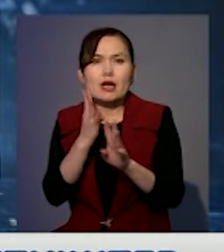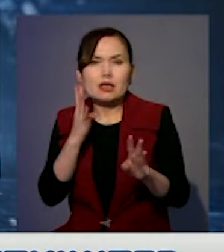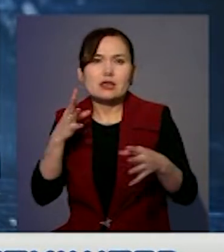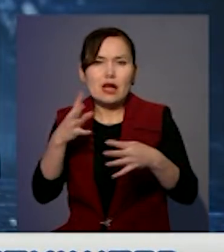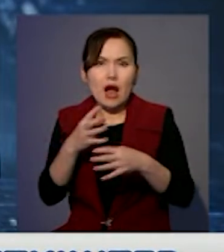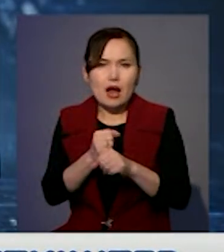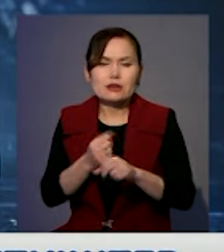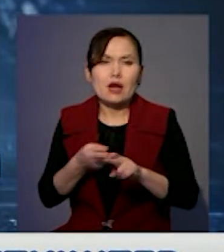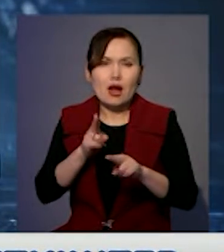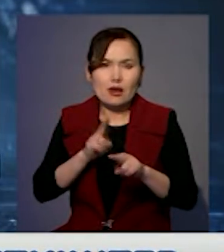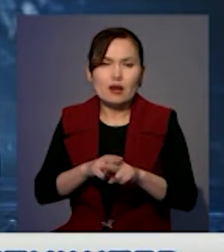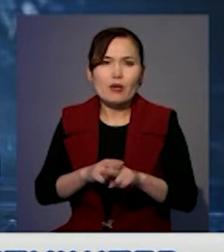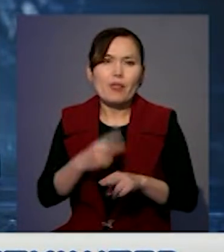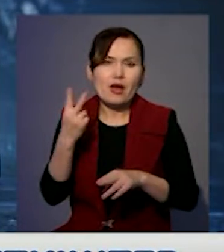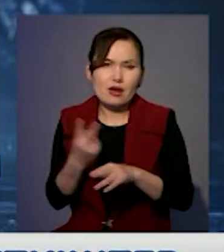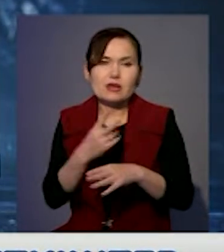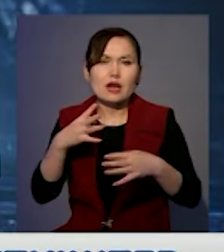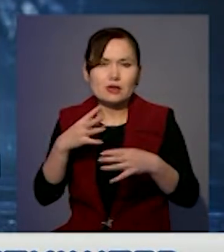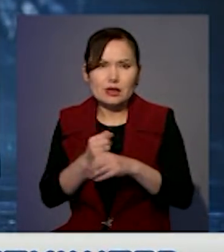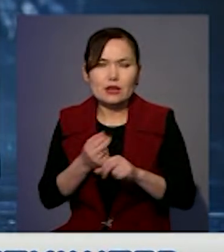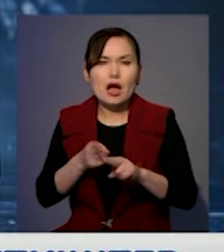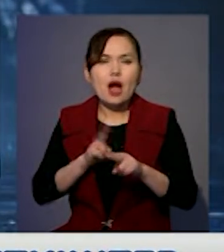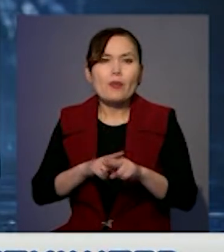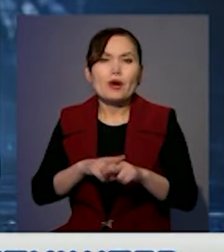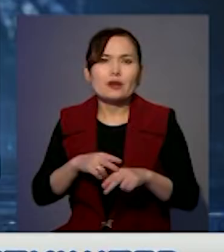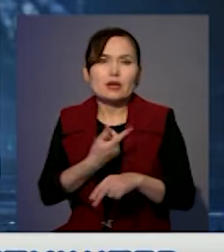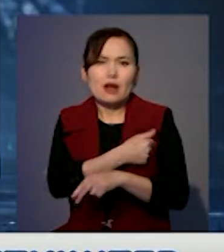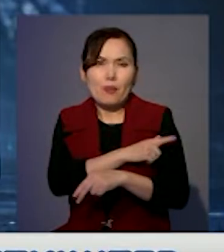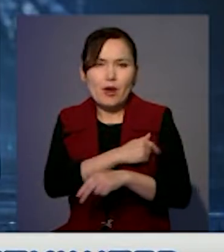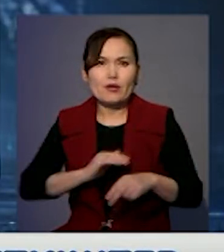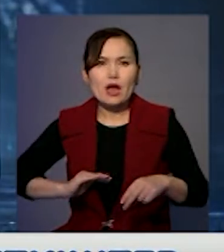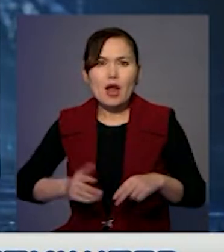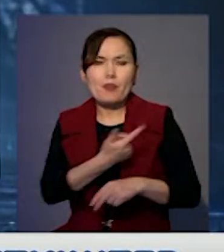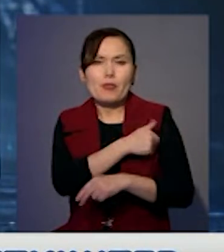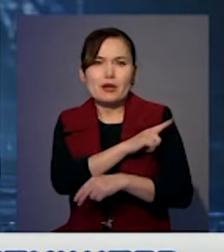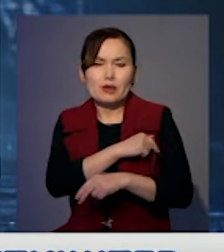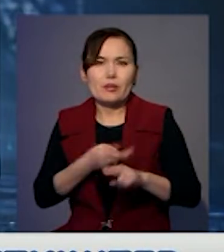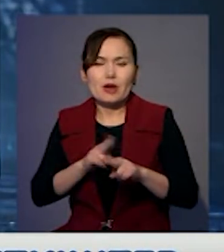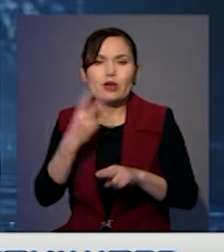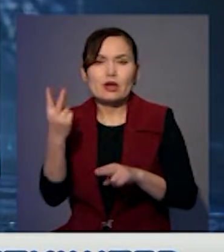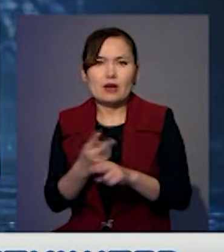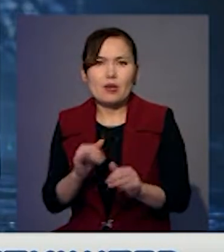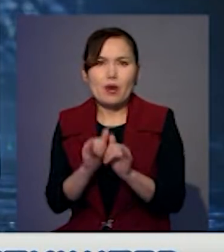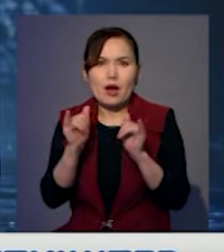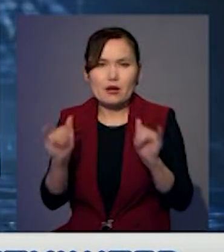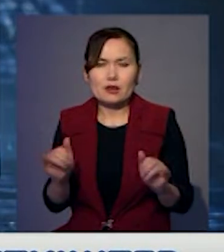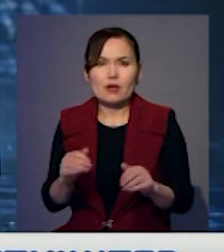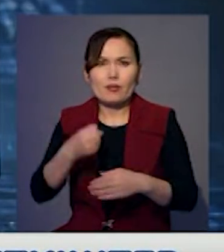кезекте 2 есеге қысқартылыпты. Сонымен қатар нарықтағы жеке медицинаның үлесі 2 есе